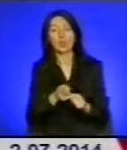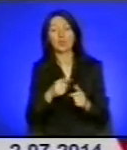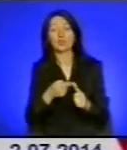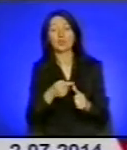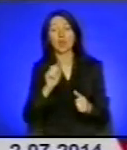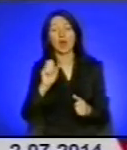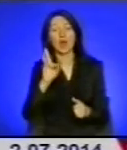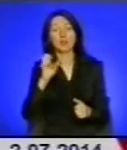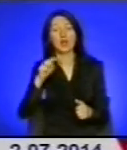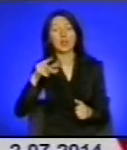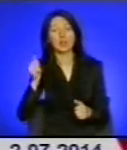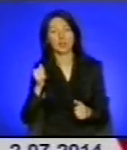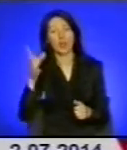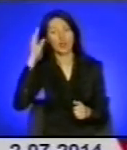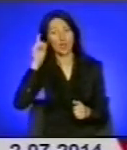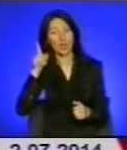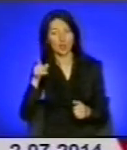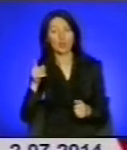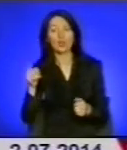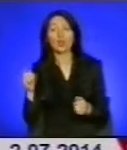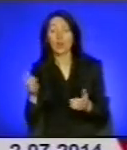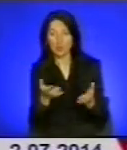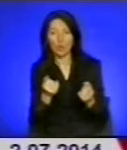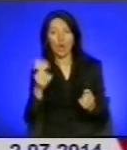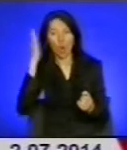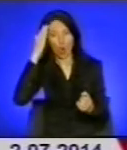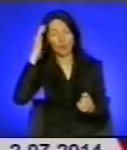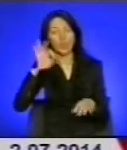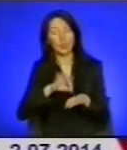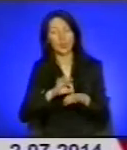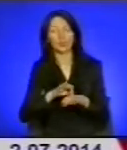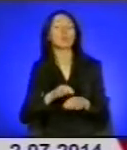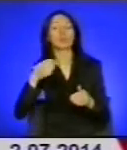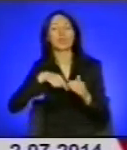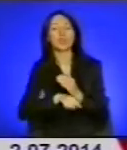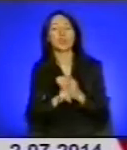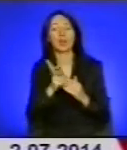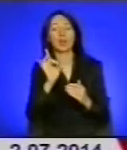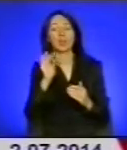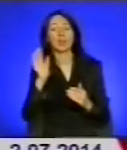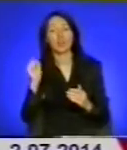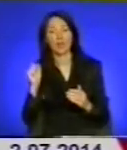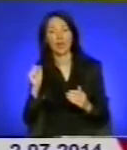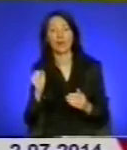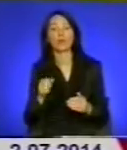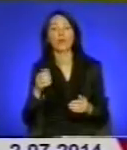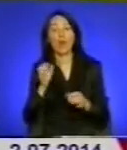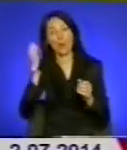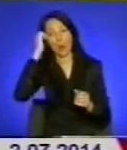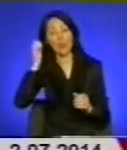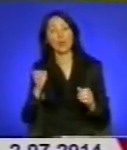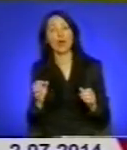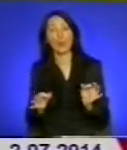вважають що він знімає головний біль Печера Кришталева геологічна пам'ятка природи загальнодержавного значення